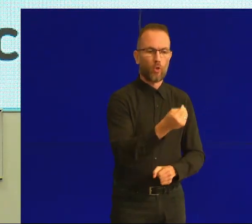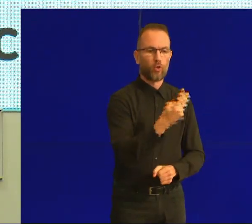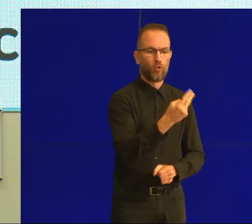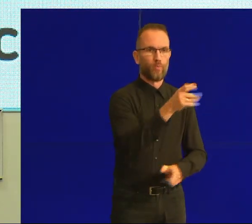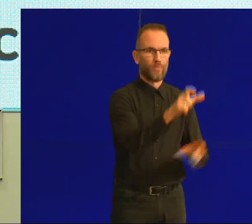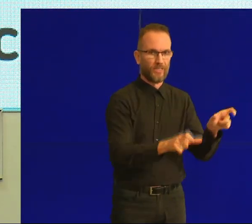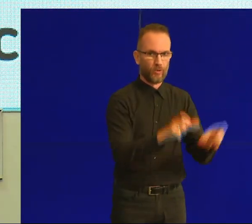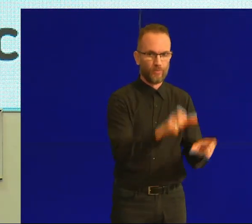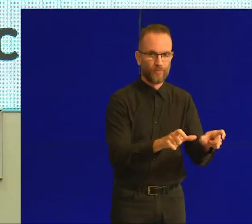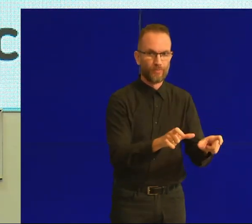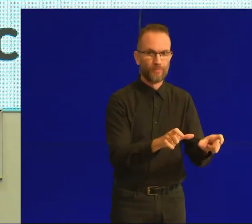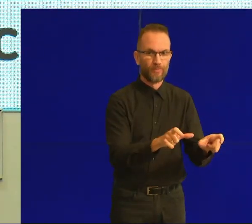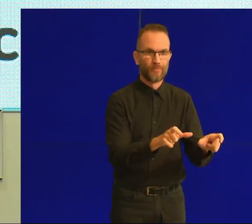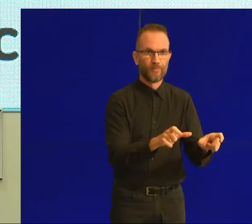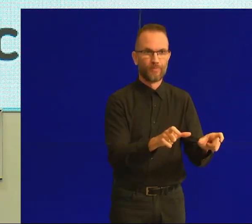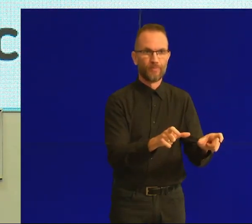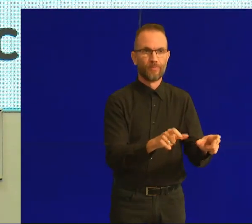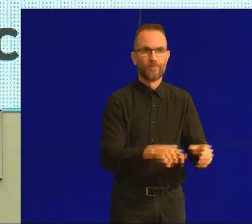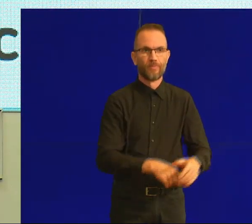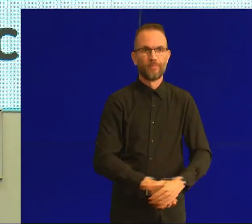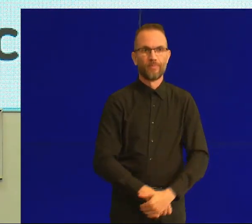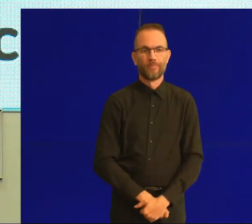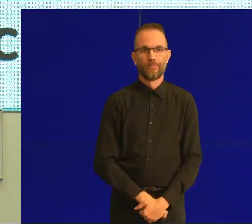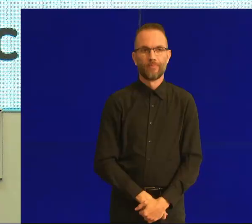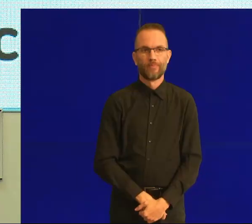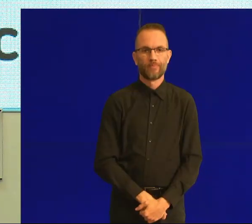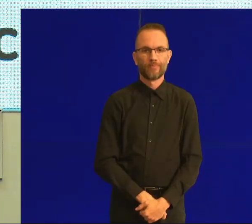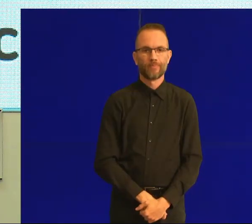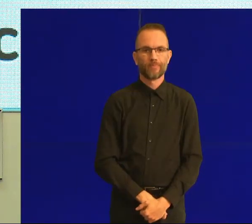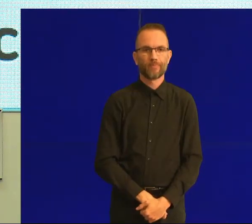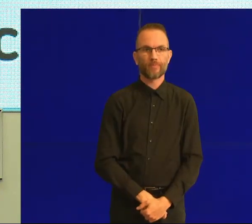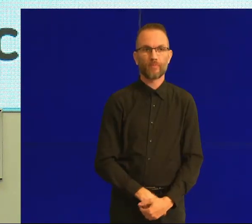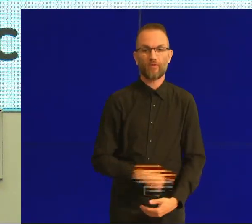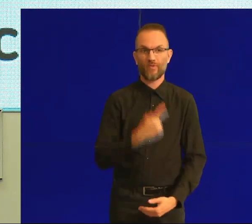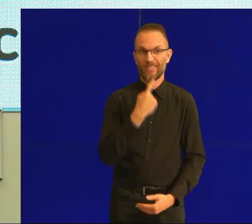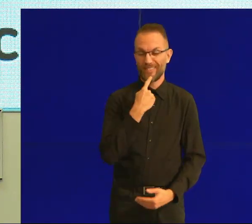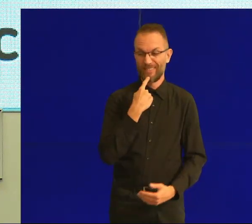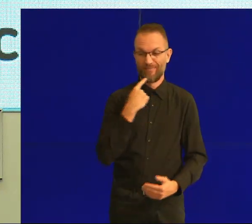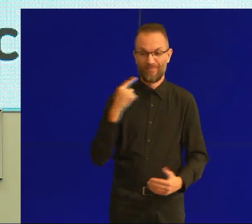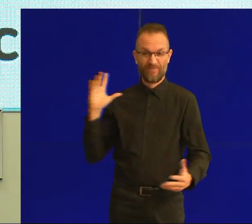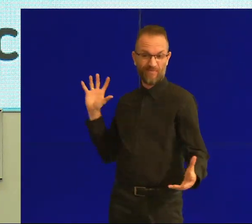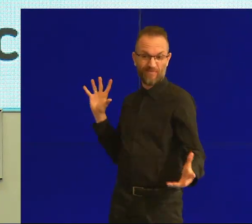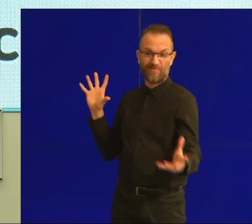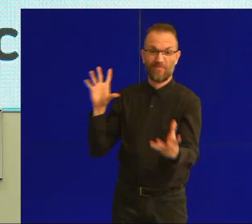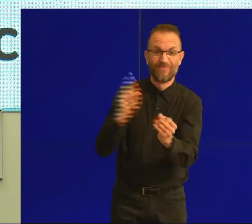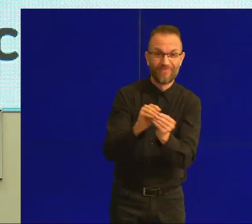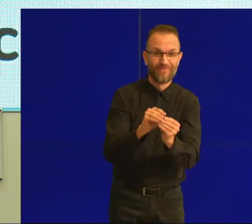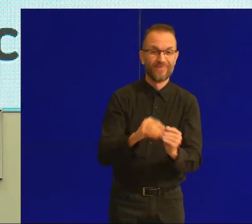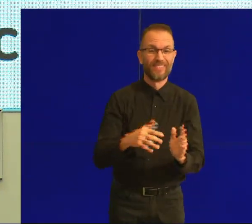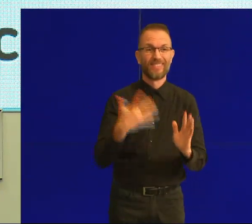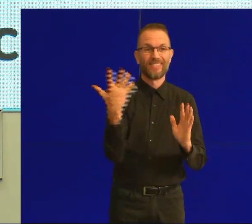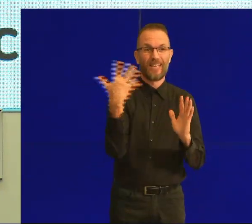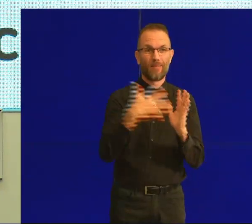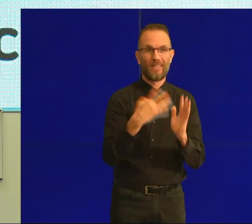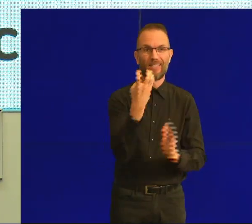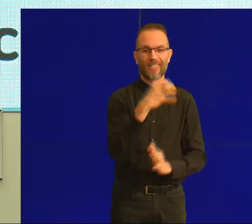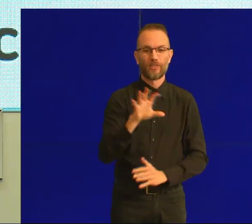cela porte aujourd'hui à 5450 trois le nombre de personnes décédées